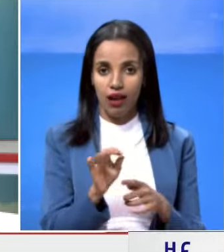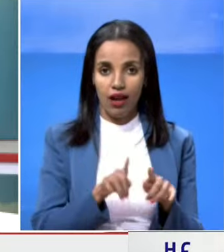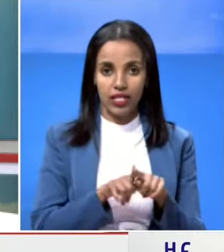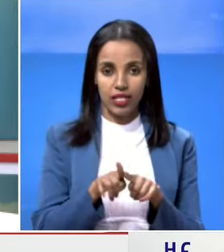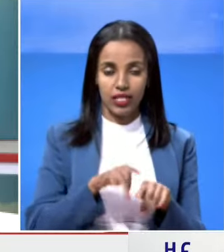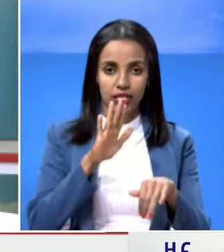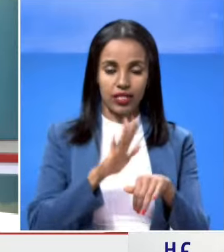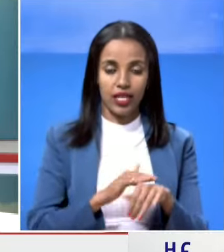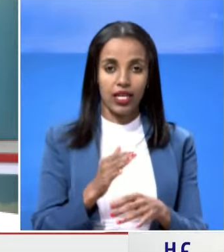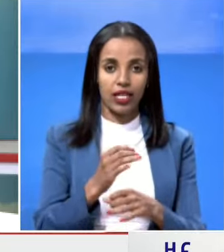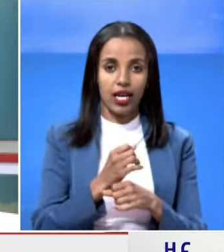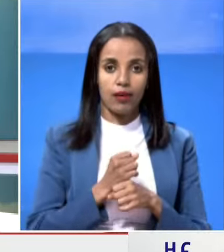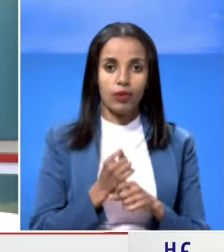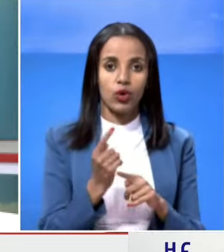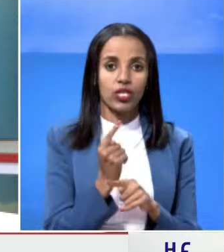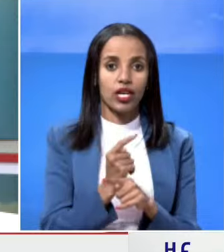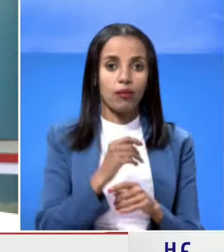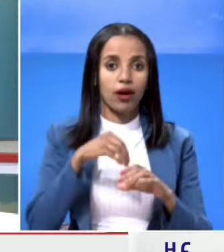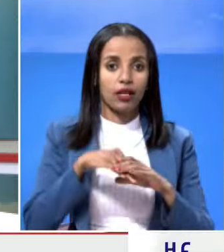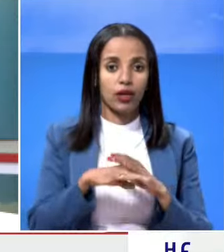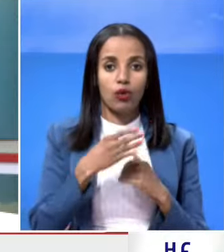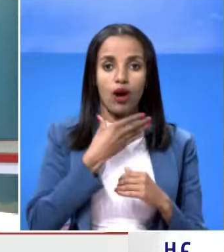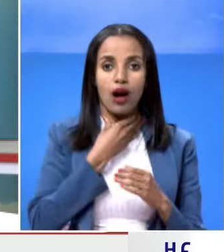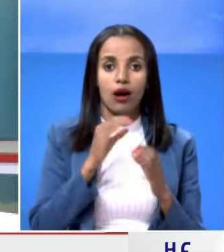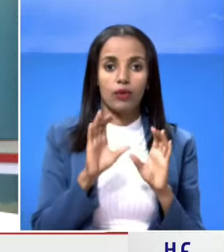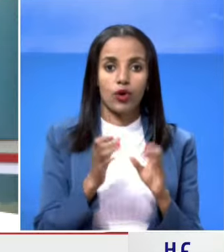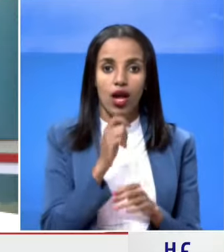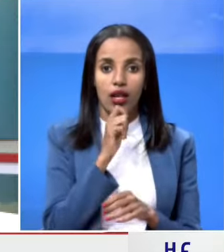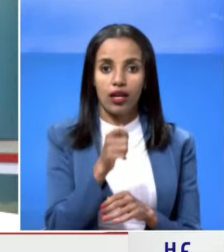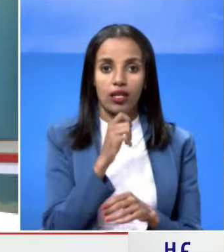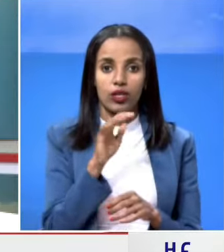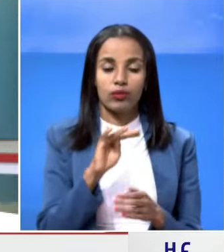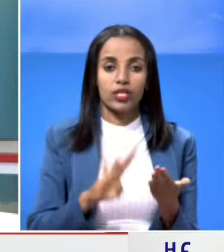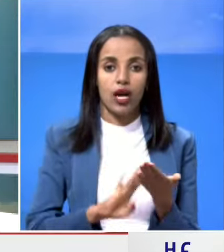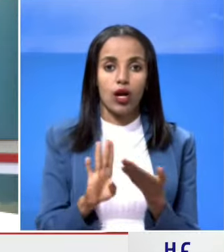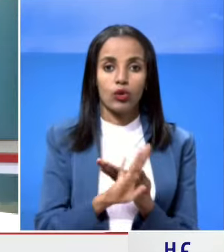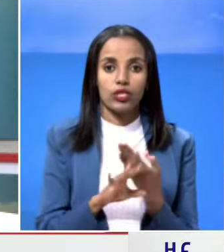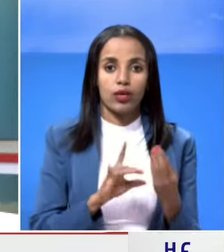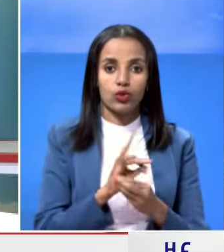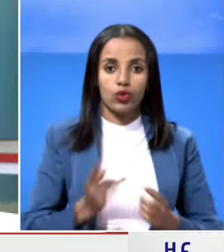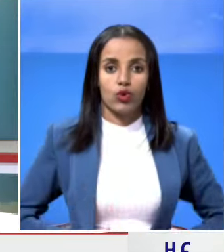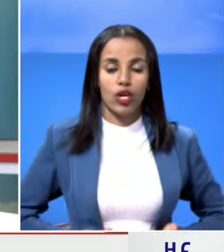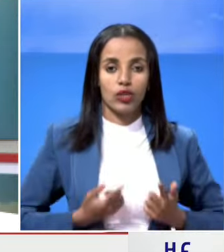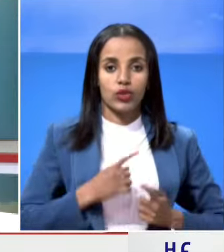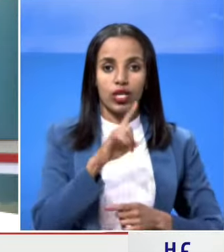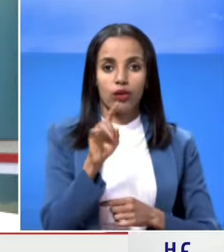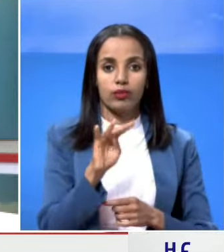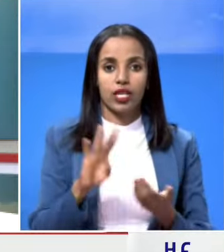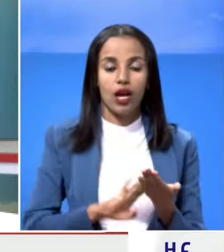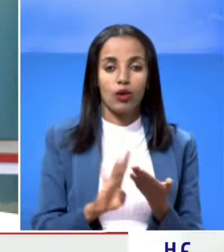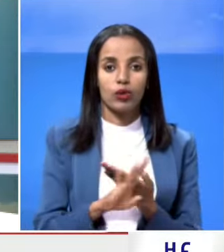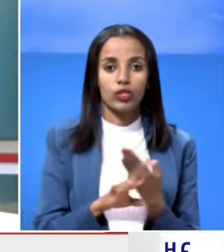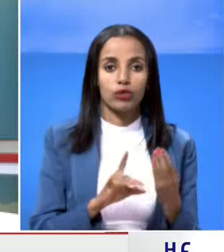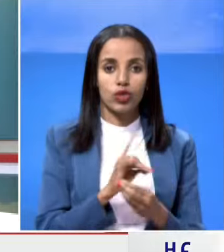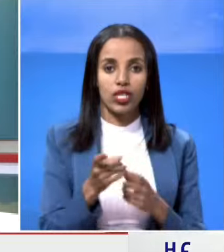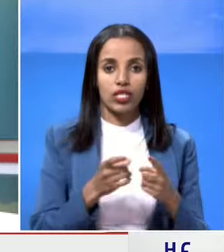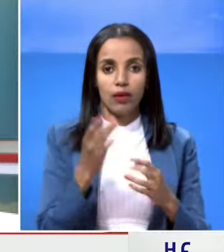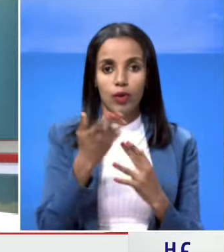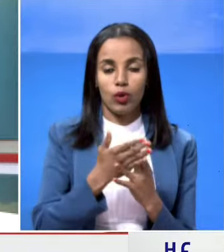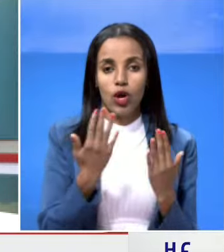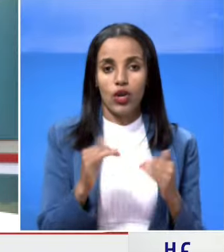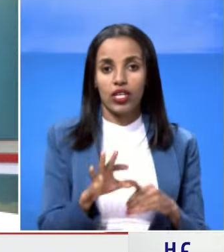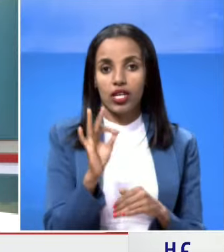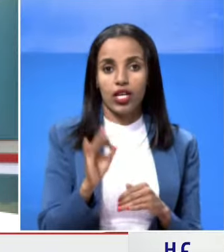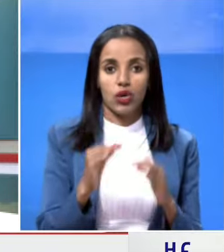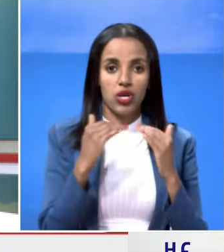የድርድር ጥሪ ተቀብለው ወደ ተግባር እንዲገቡ አሚኮ ያነጋገራቸው የምስራቅ ጎጃም ዞን ነዋሪዎች ጠየቁ። የምስራቅ ጎጃም ዞን አስተዳደር በበኩሉ አሁን የተገኘው